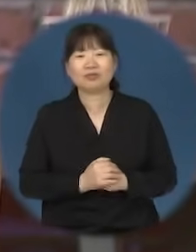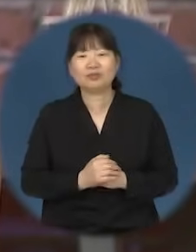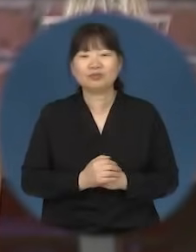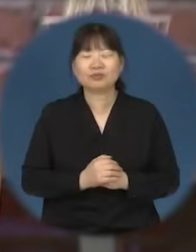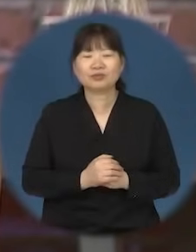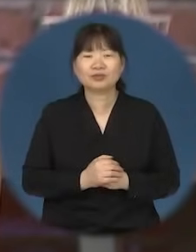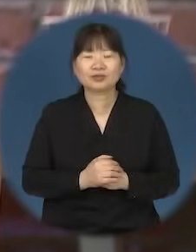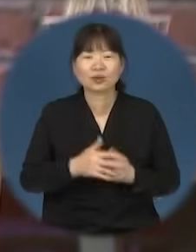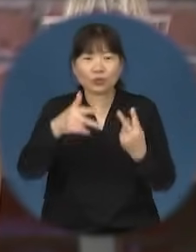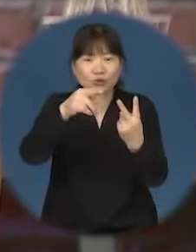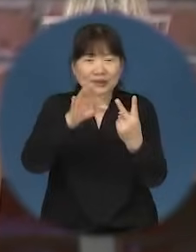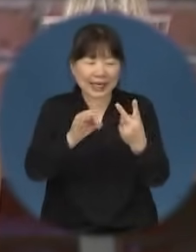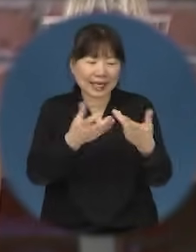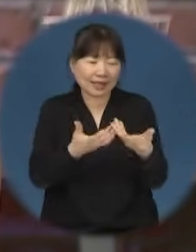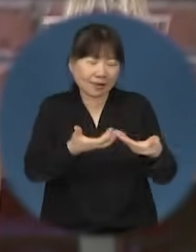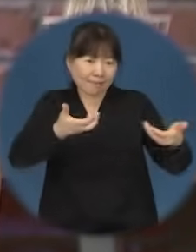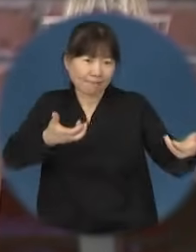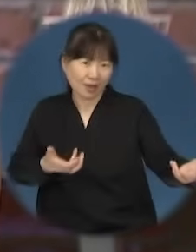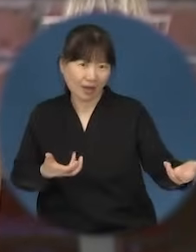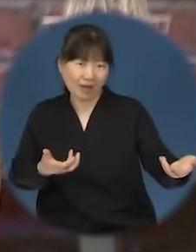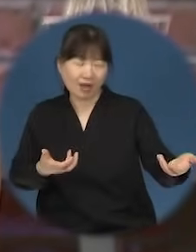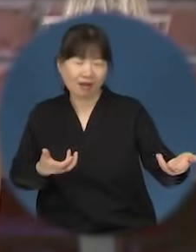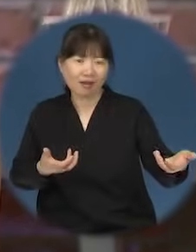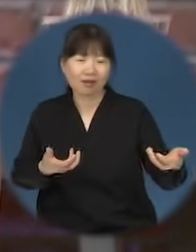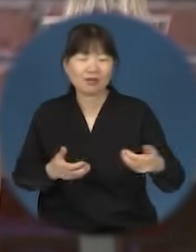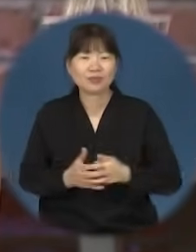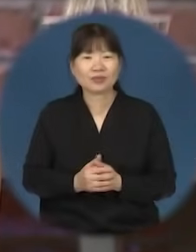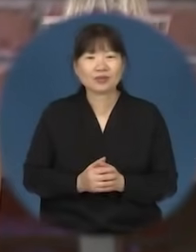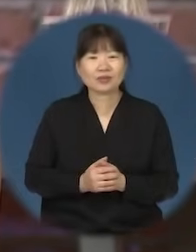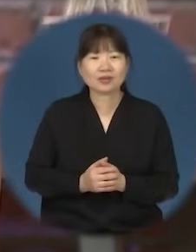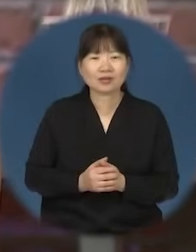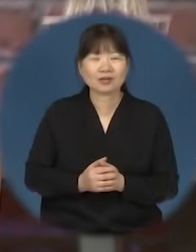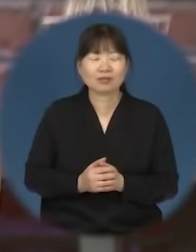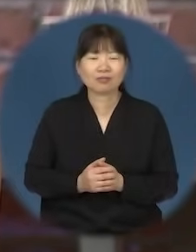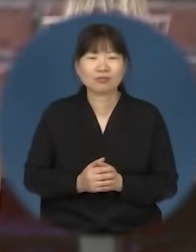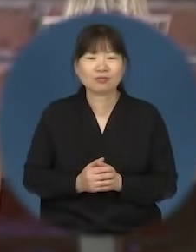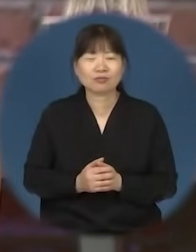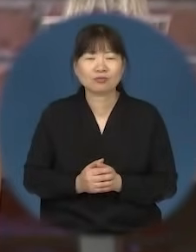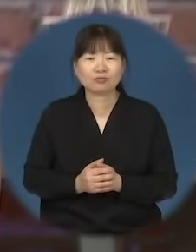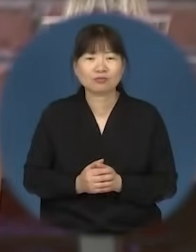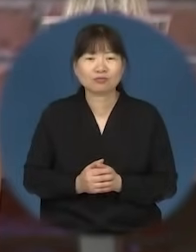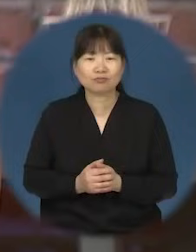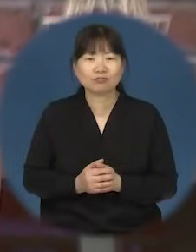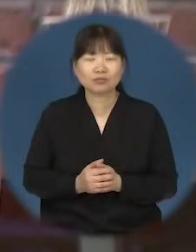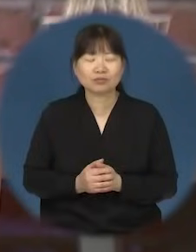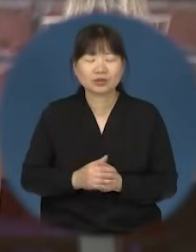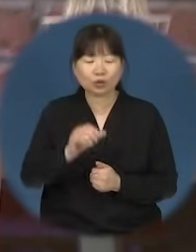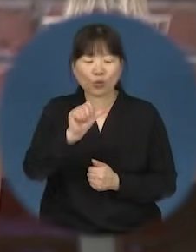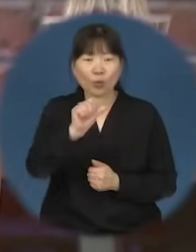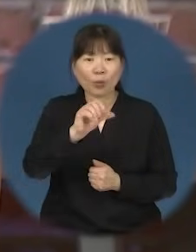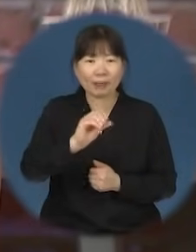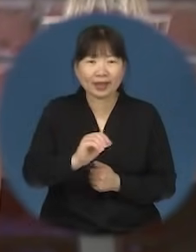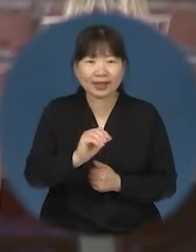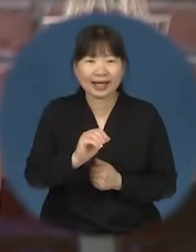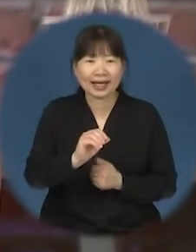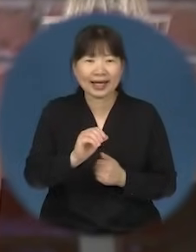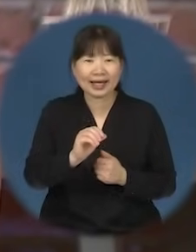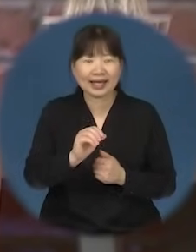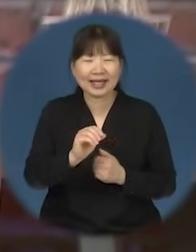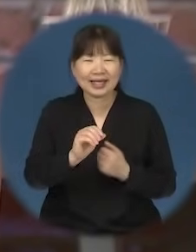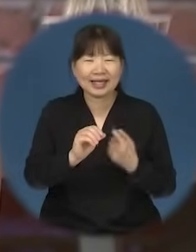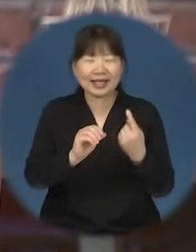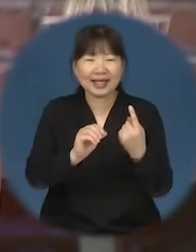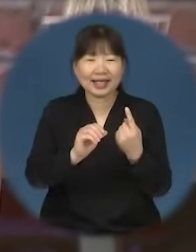두 개의 사본을 갖고 있잖아요. 그렇죠. 왜냐면 누가 위변조 할까봐. 근데 이제 누가 이제 5만 원에다 일자를 앞에다